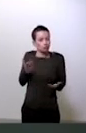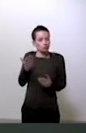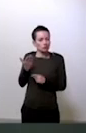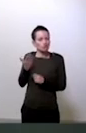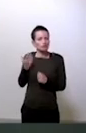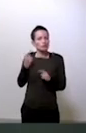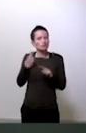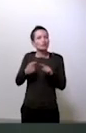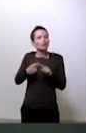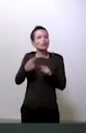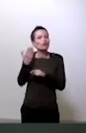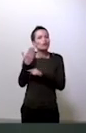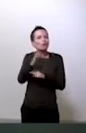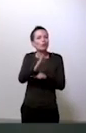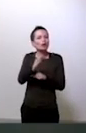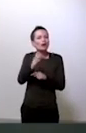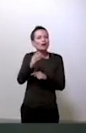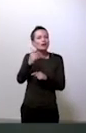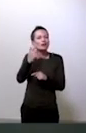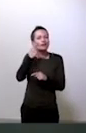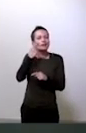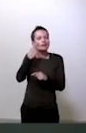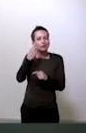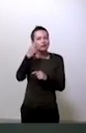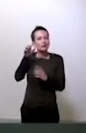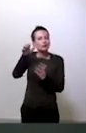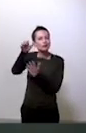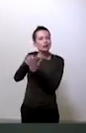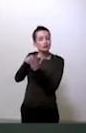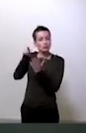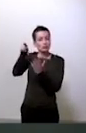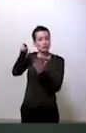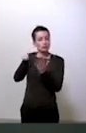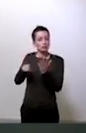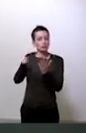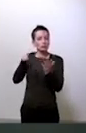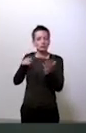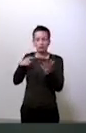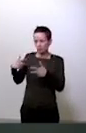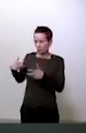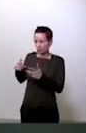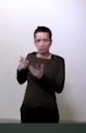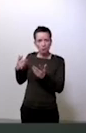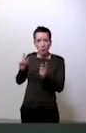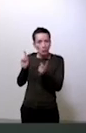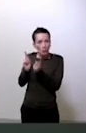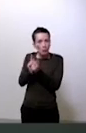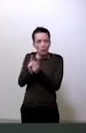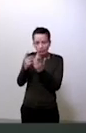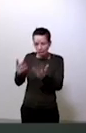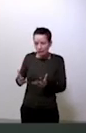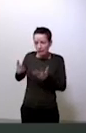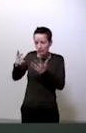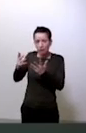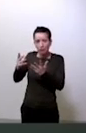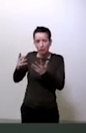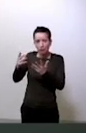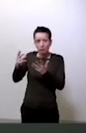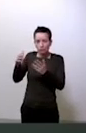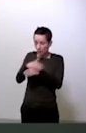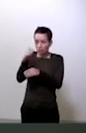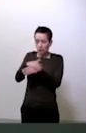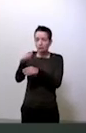la diapositive, là, en fait, se sont déroulées dans ce laps de temps très court des 10 dernières années. Et